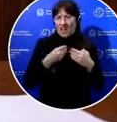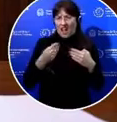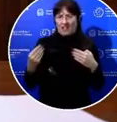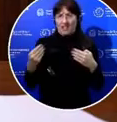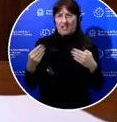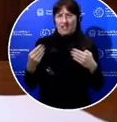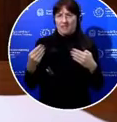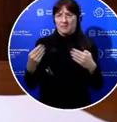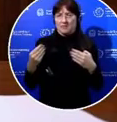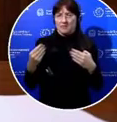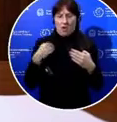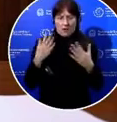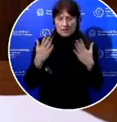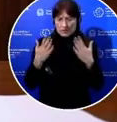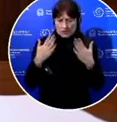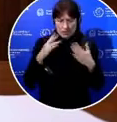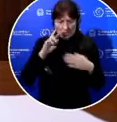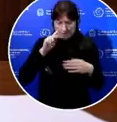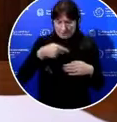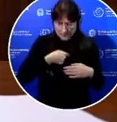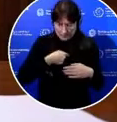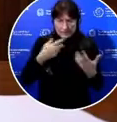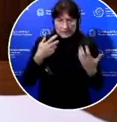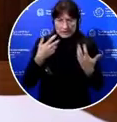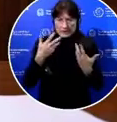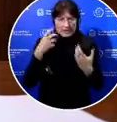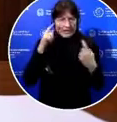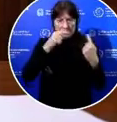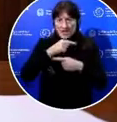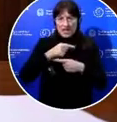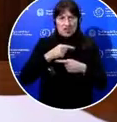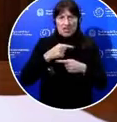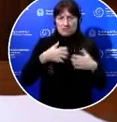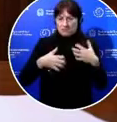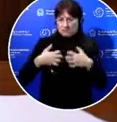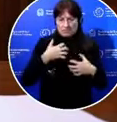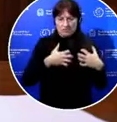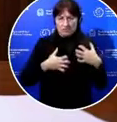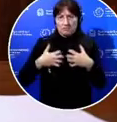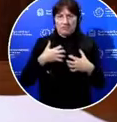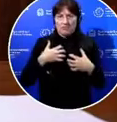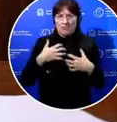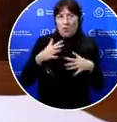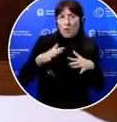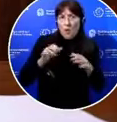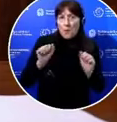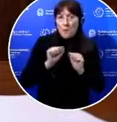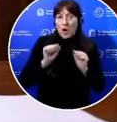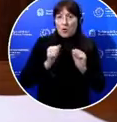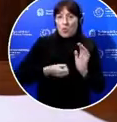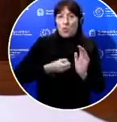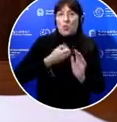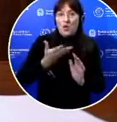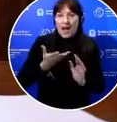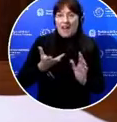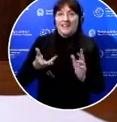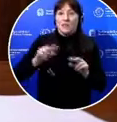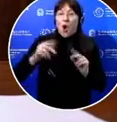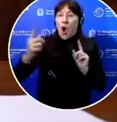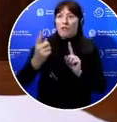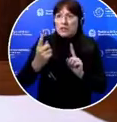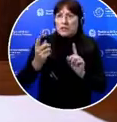a dover fare il confronto con se stessi, ha spinto molti anche ad avere quasi timore, la paura di ritrovare gli